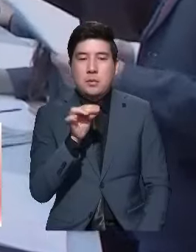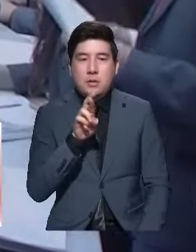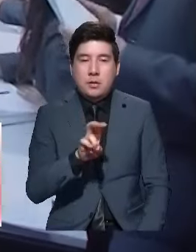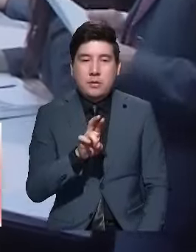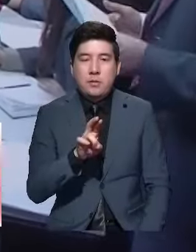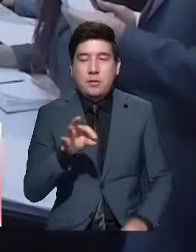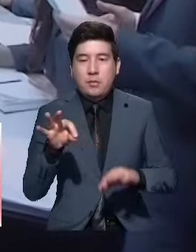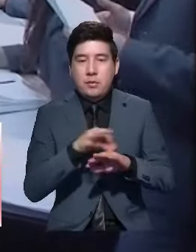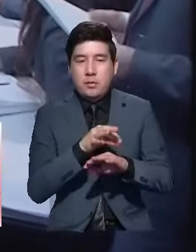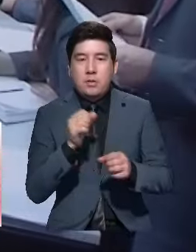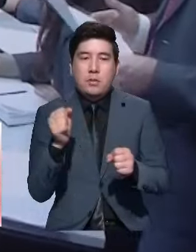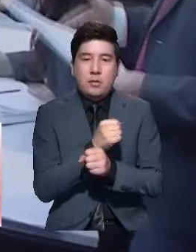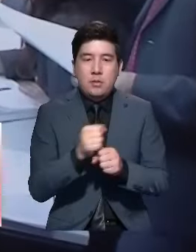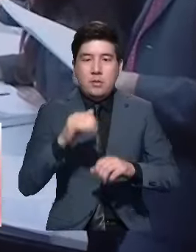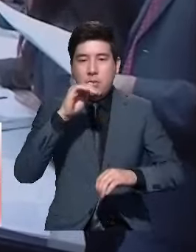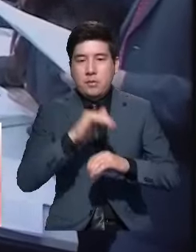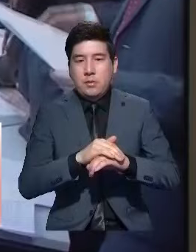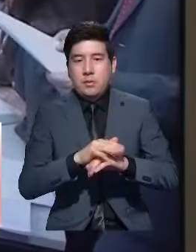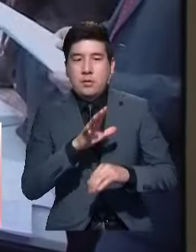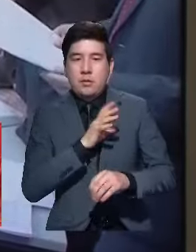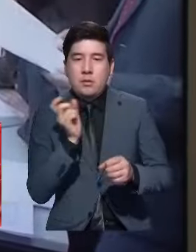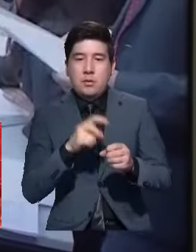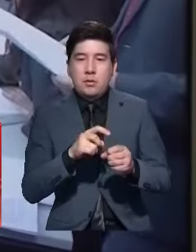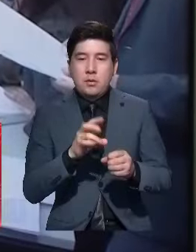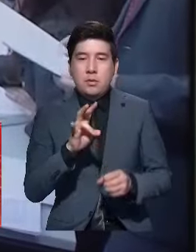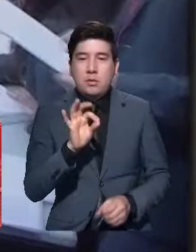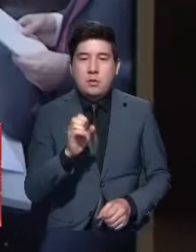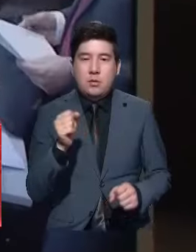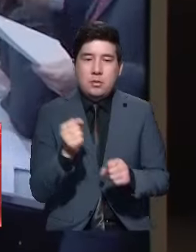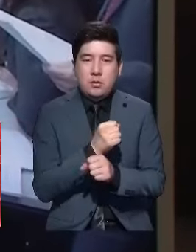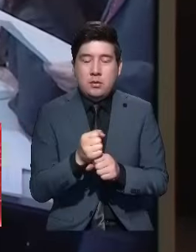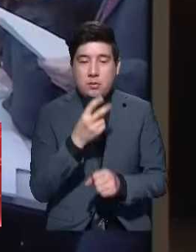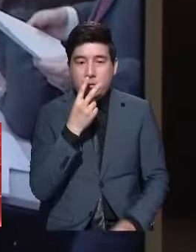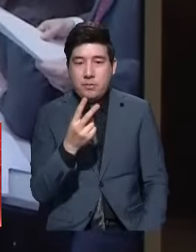жұбайы Нүкенованы ұрып соғу фактісі тіркелген. Дәл осы жазбаларда оның жұдырық жұмсағаны көрінеді.